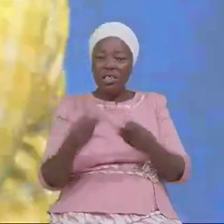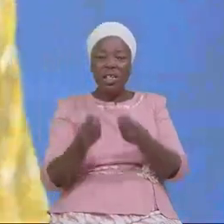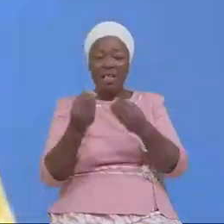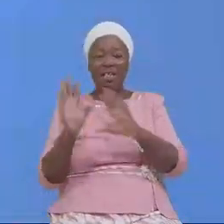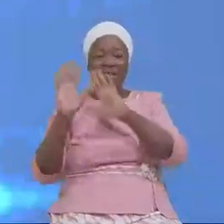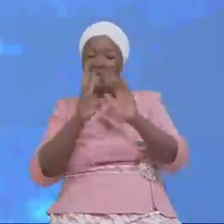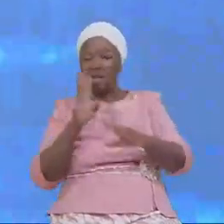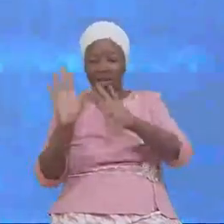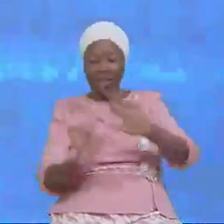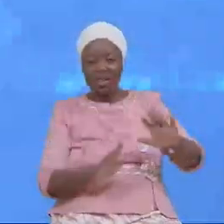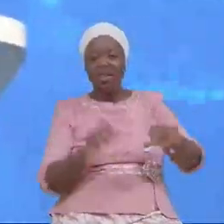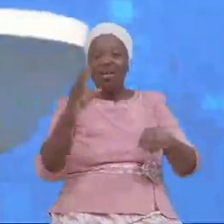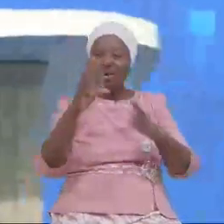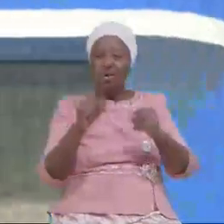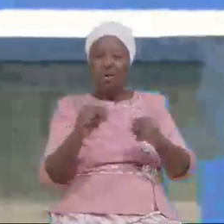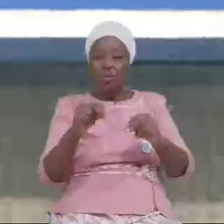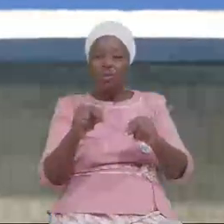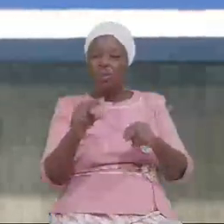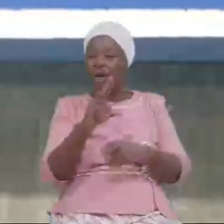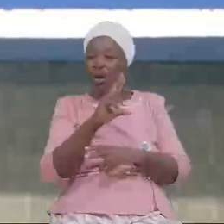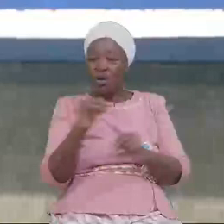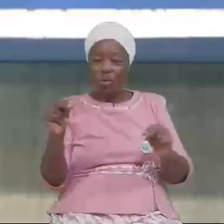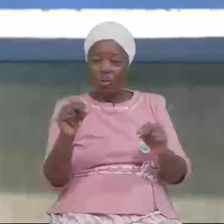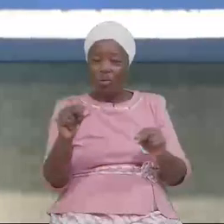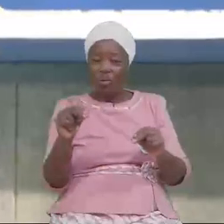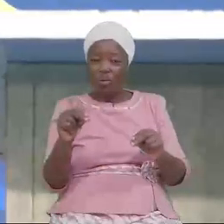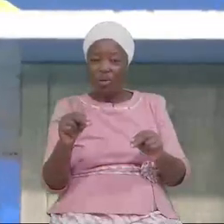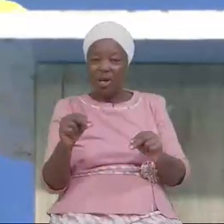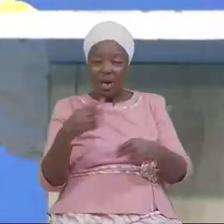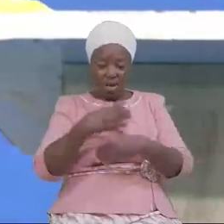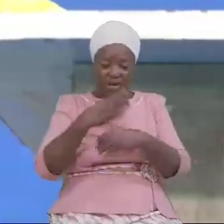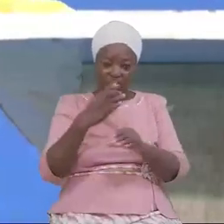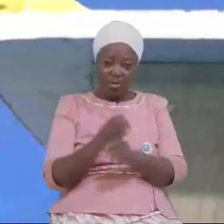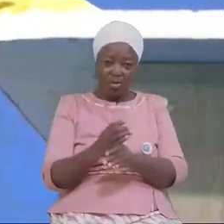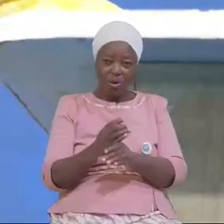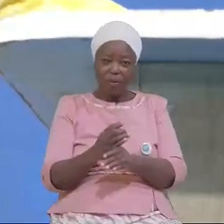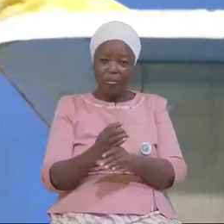aucune créature qui vole dans les airs,